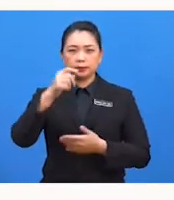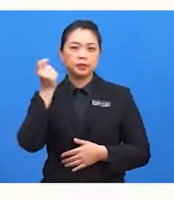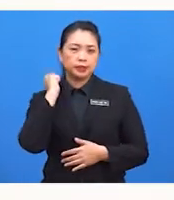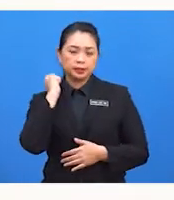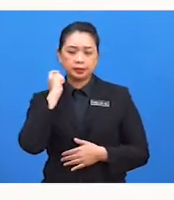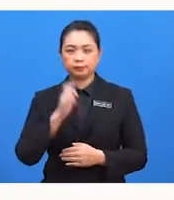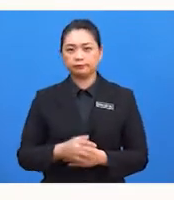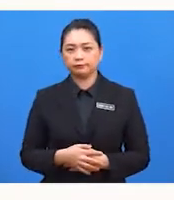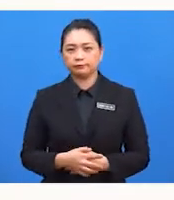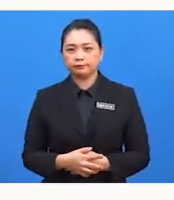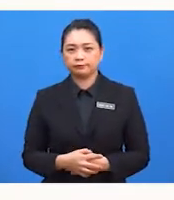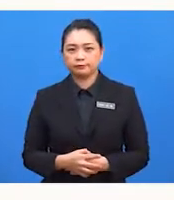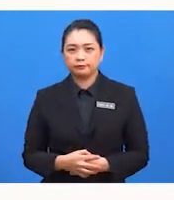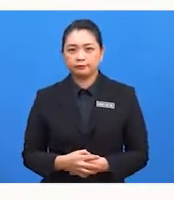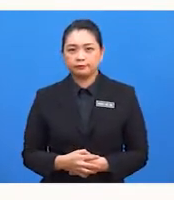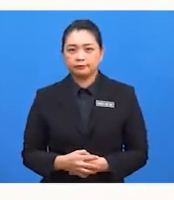Yang kedua,